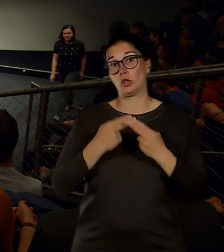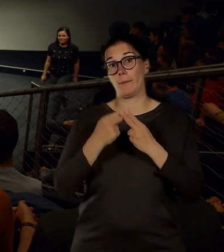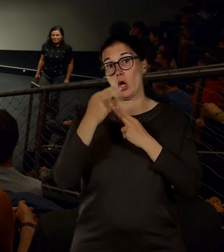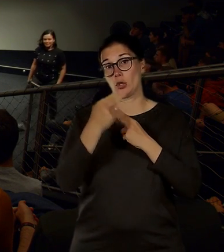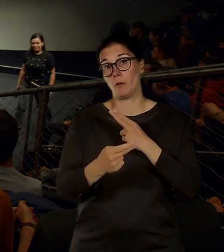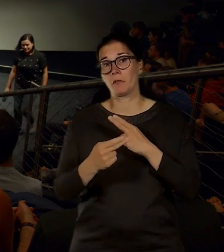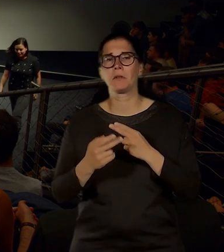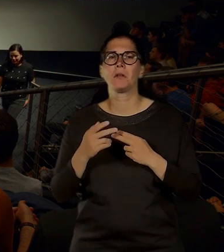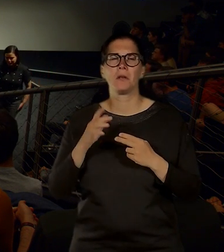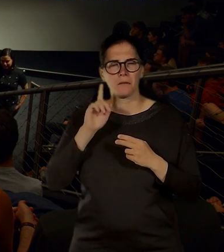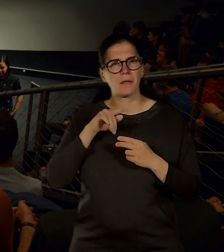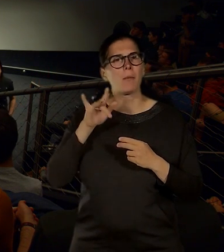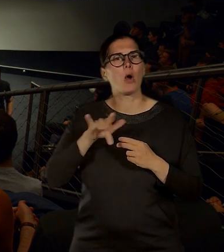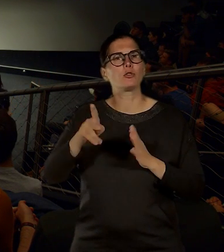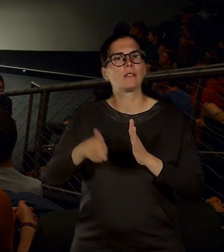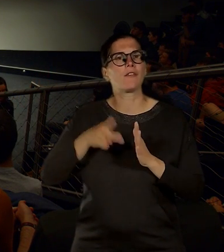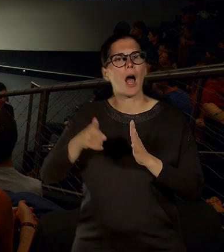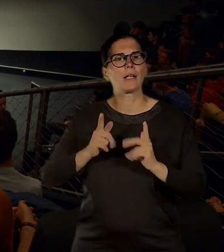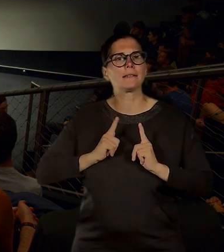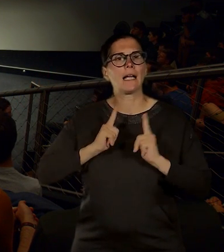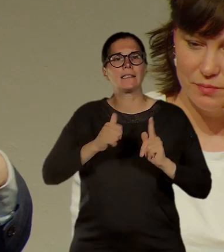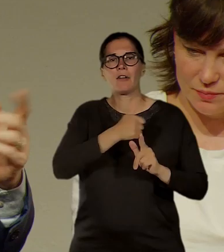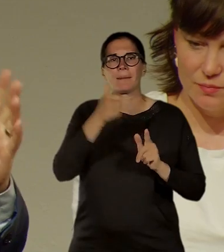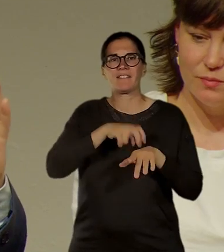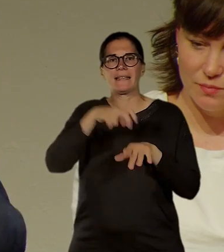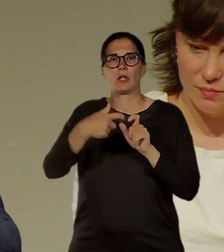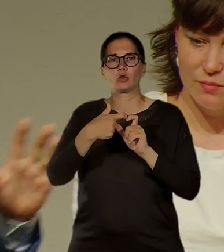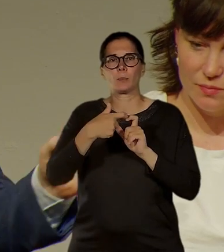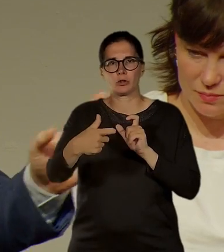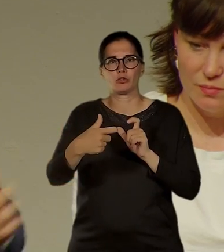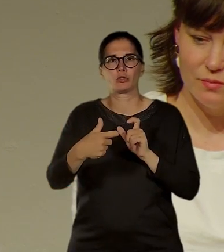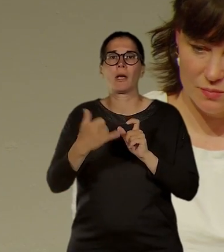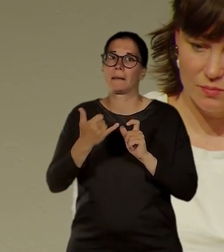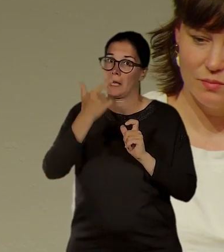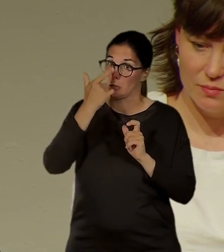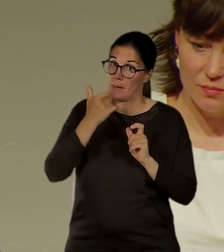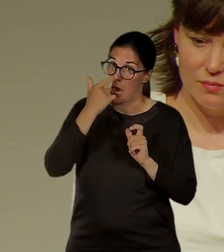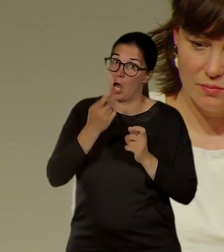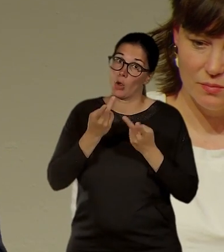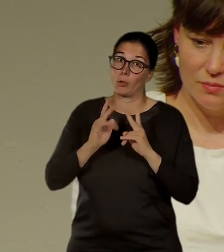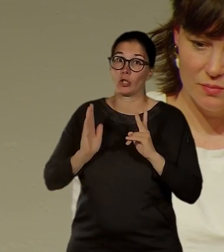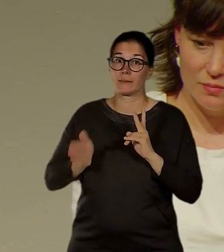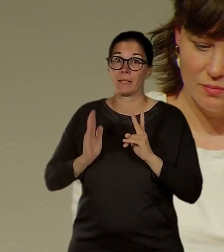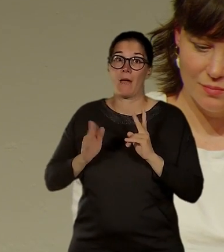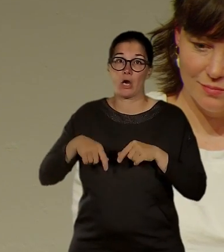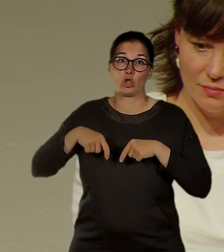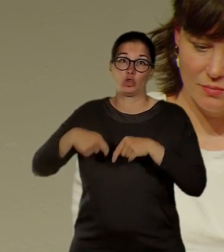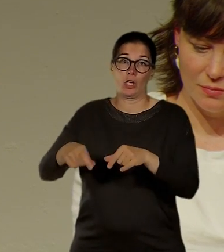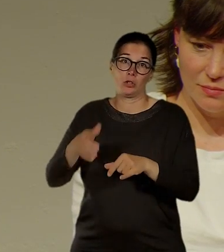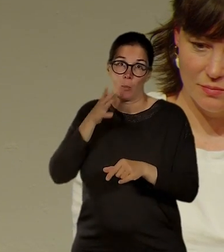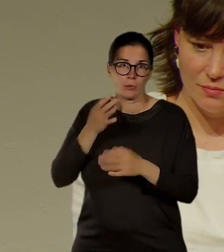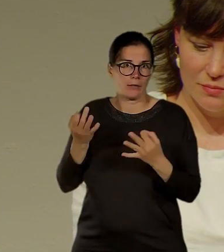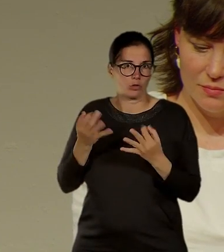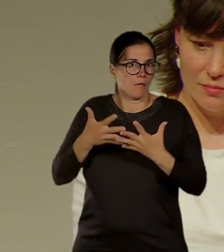nějaké vlaky občas zastavují na tom prvním nástupišti, které teda teď málo, ale možná, že Správa železnic s tím bude mít potom nějaké velké plány,